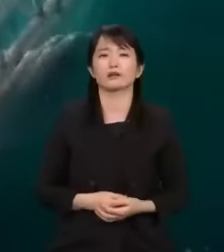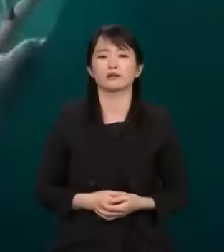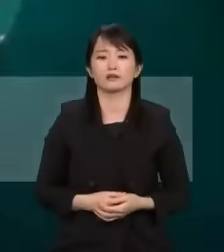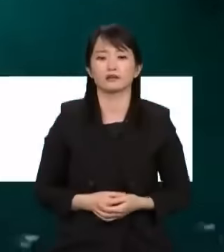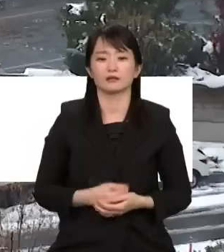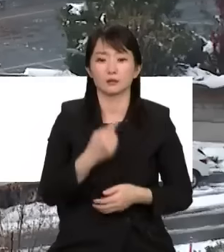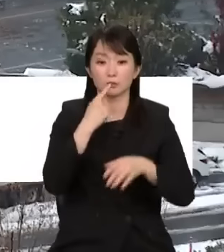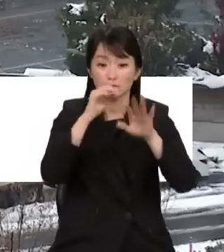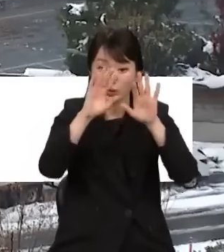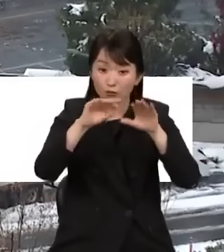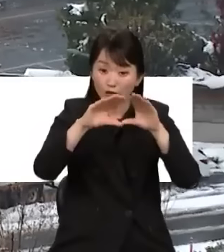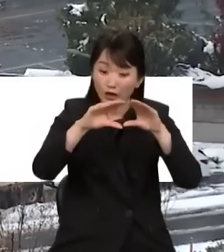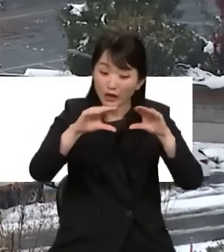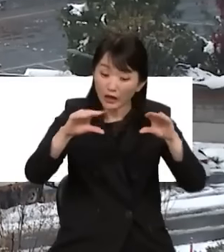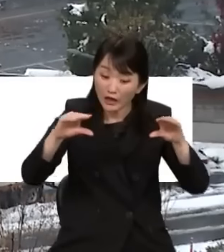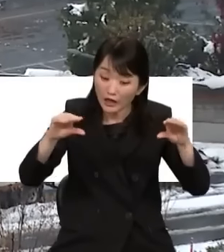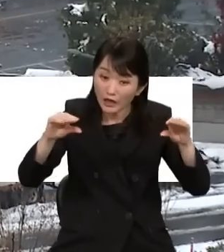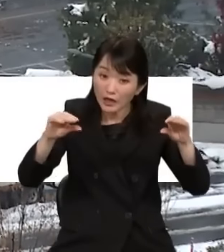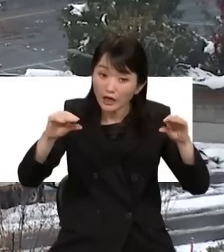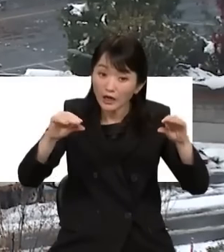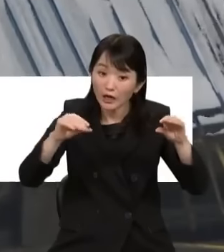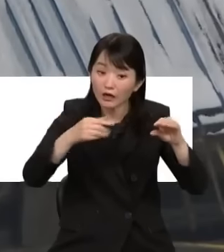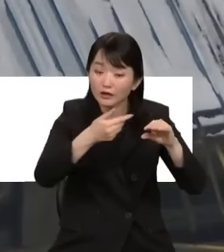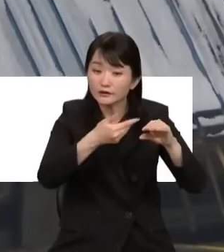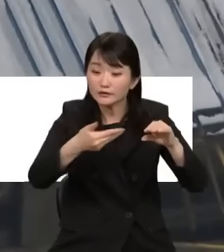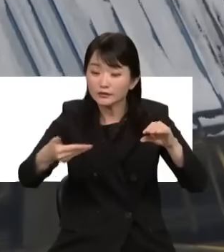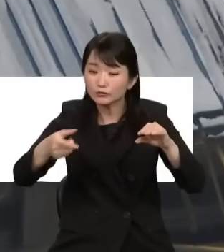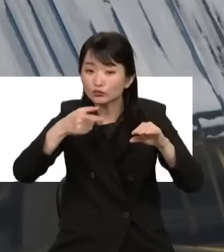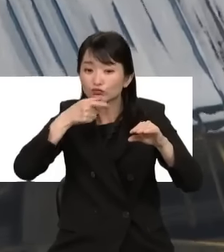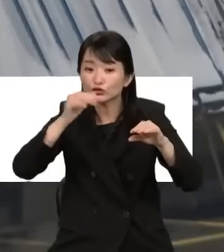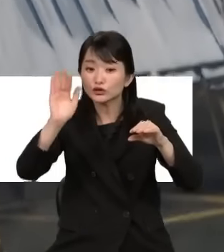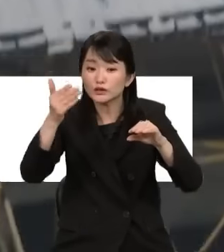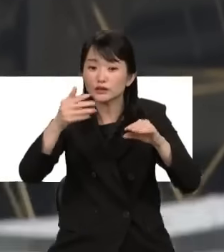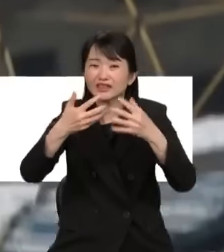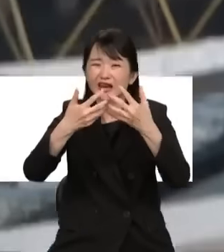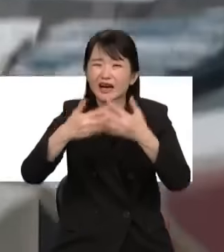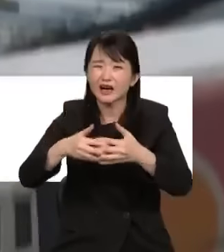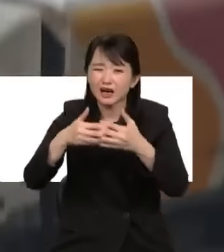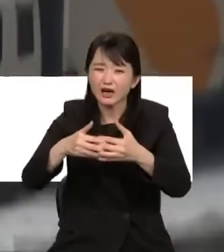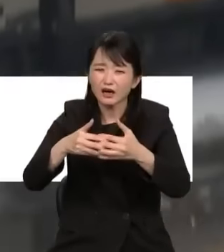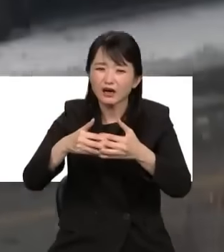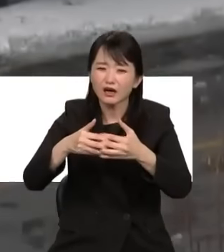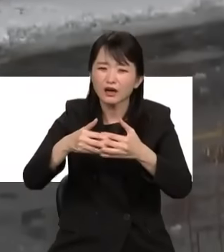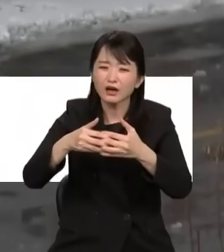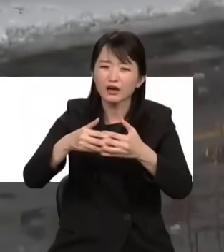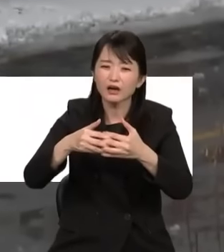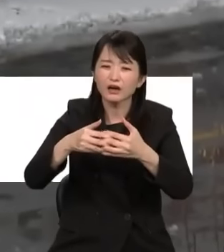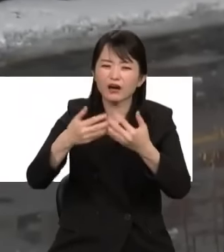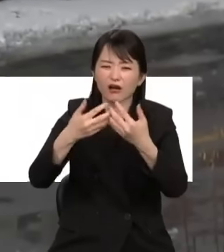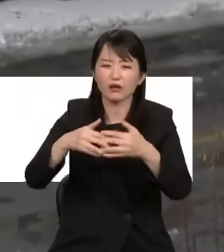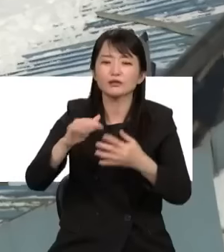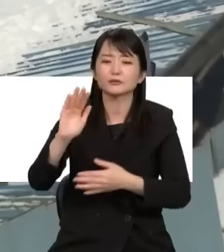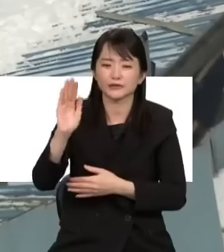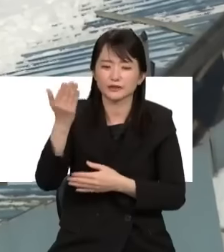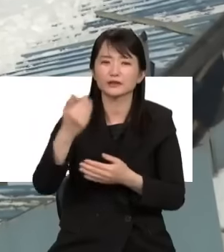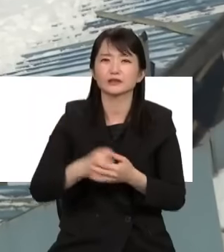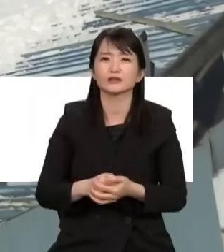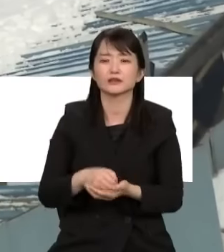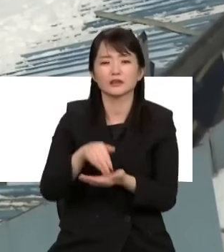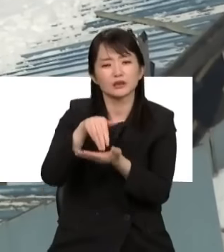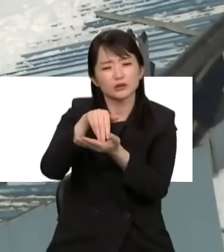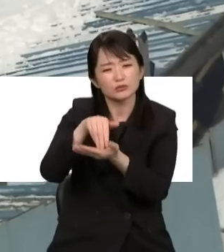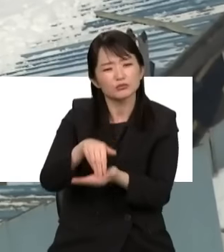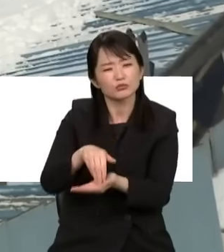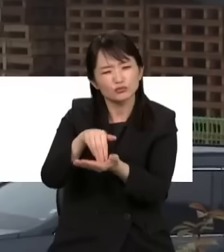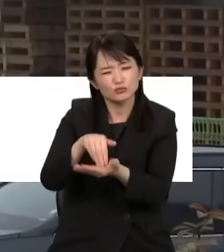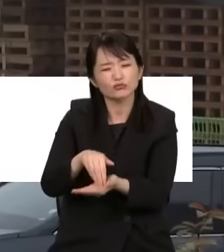눈이 녹아서 부피가 이제 줄어들면서 물이 됐는데 바로 얼면서 사실은 더 이제 밀도가 더 높은 얼음 형태로 되잖아요. 무게적으로도 훨씬